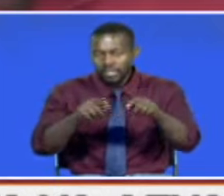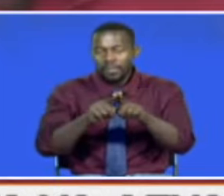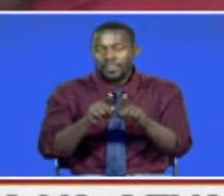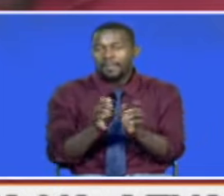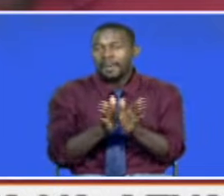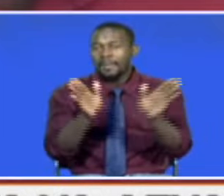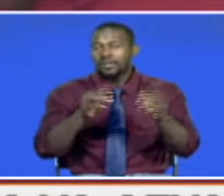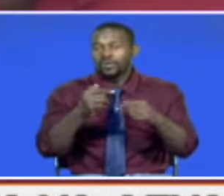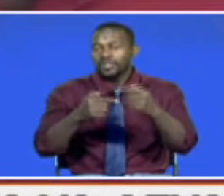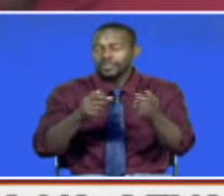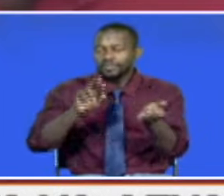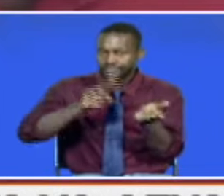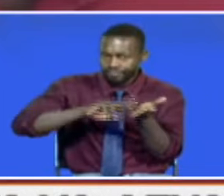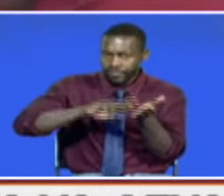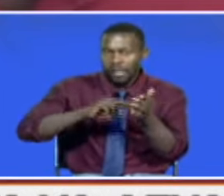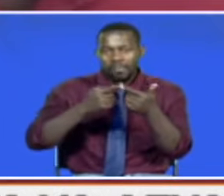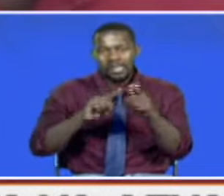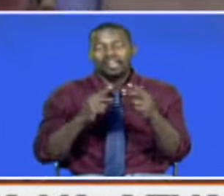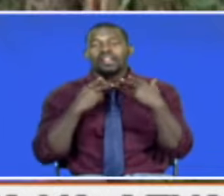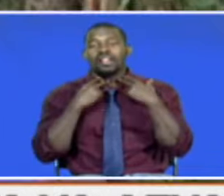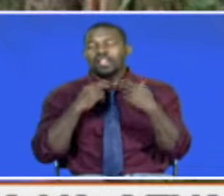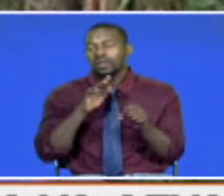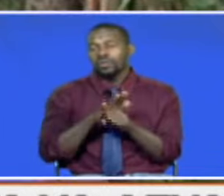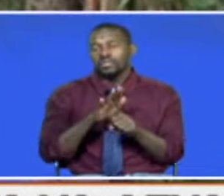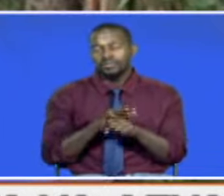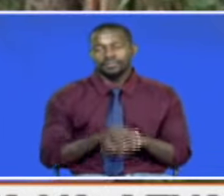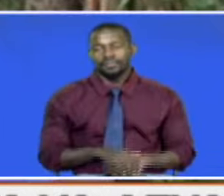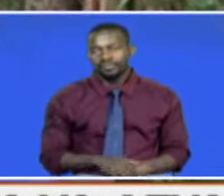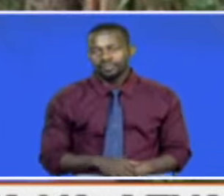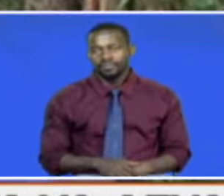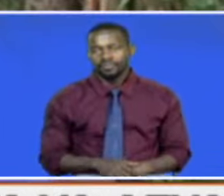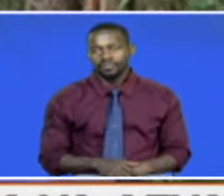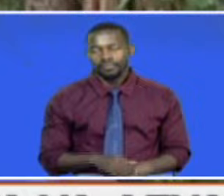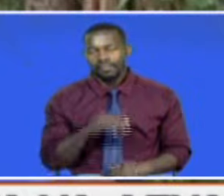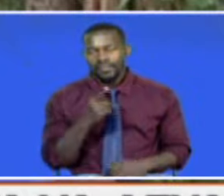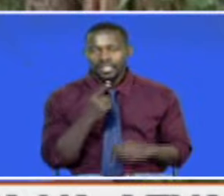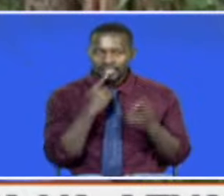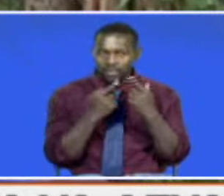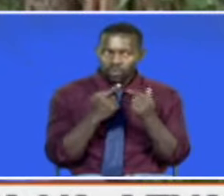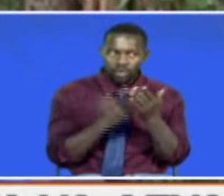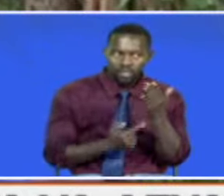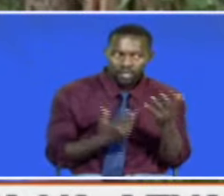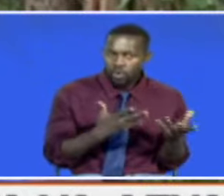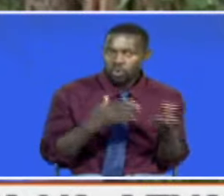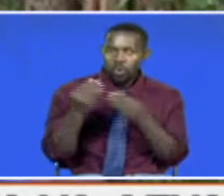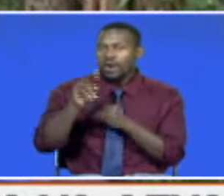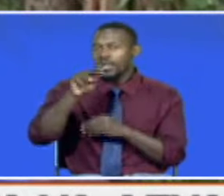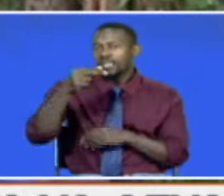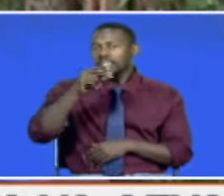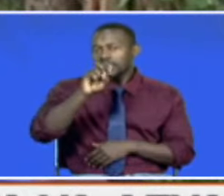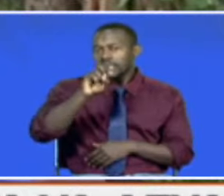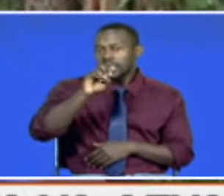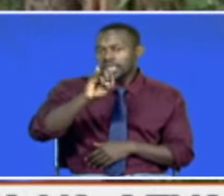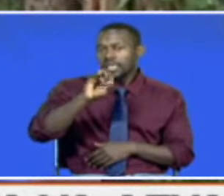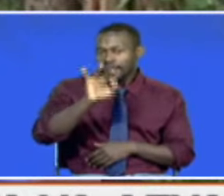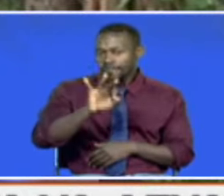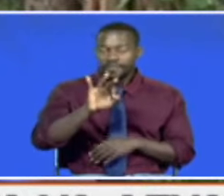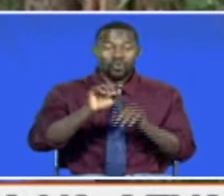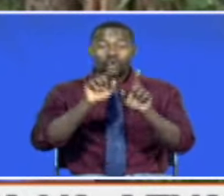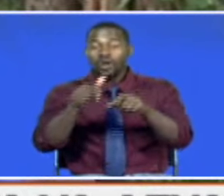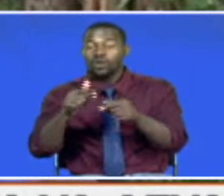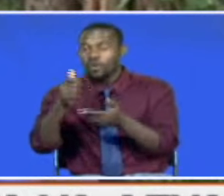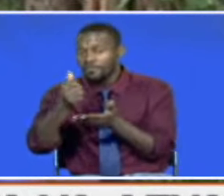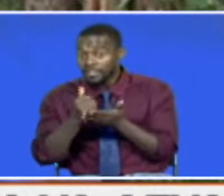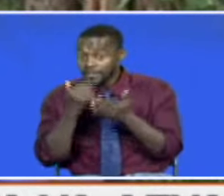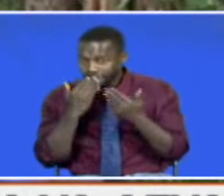kujisajili ila kunao wanaokumbana na vizingiti. Tumeambiwa endeni NHIF. NHIF tumefika kwa ofisi, tunaambiwa